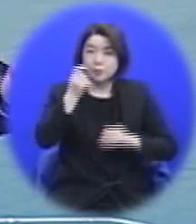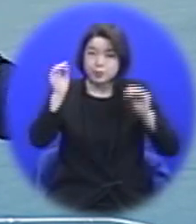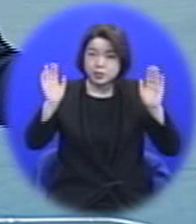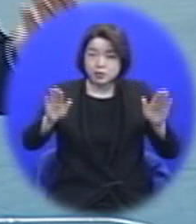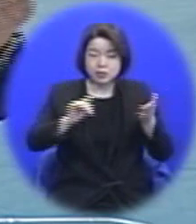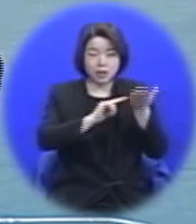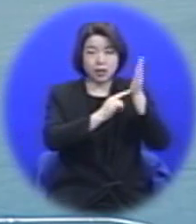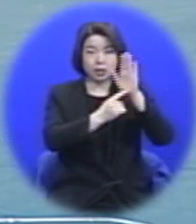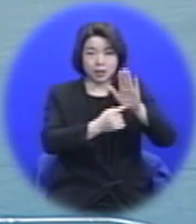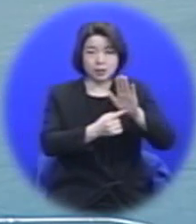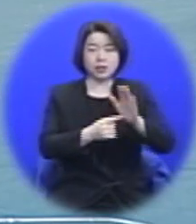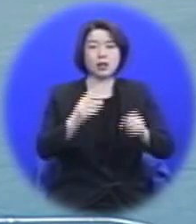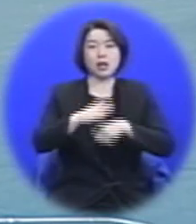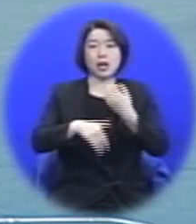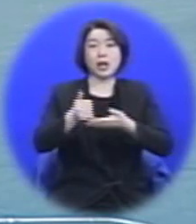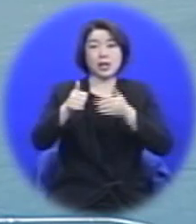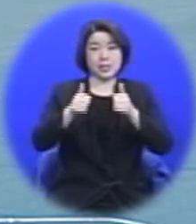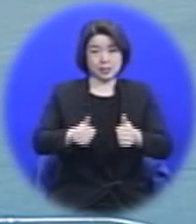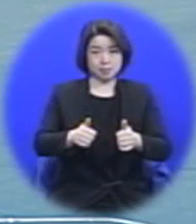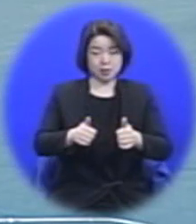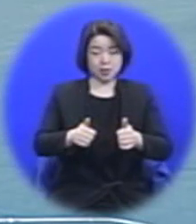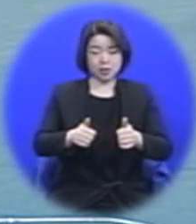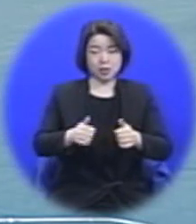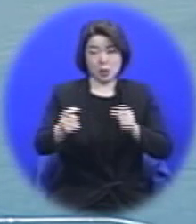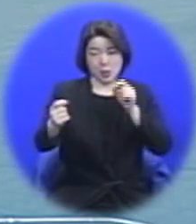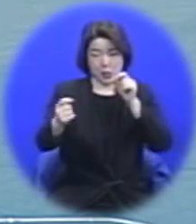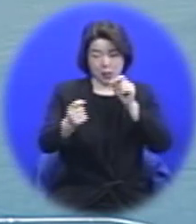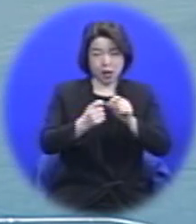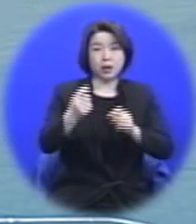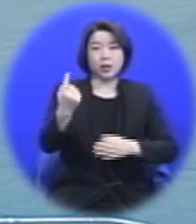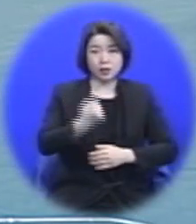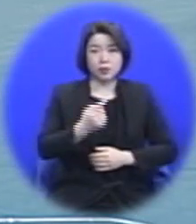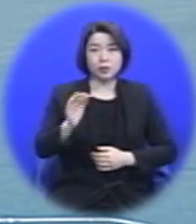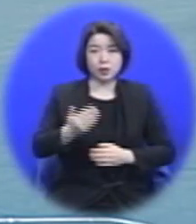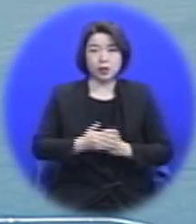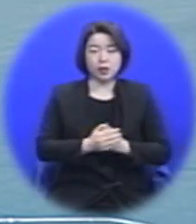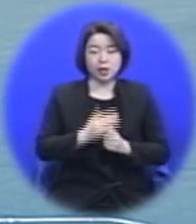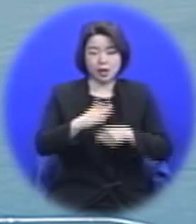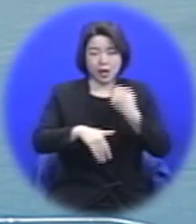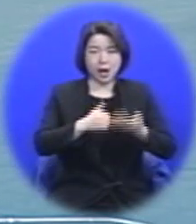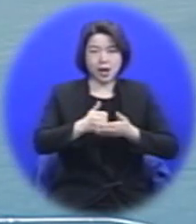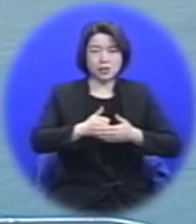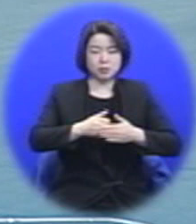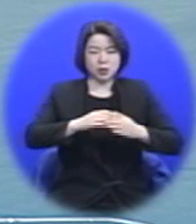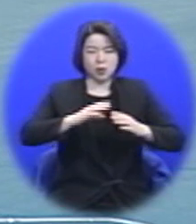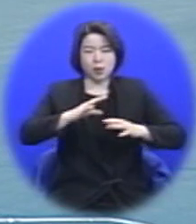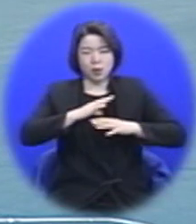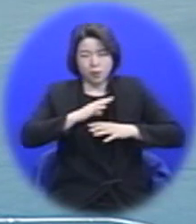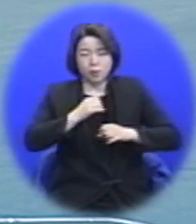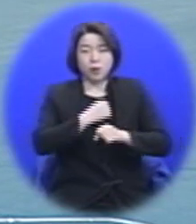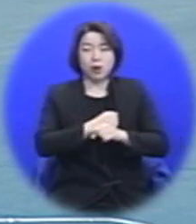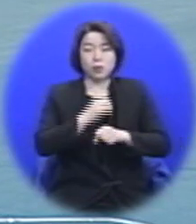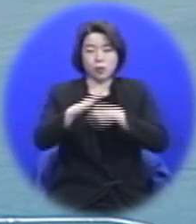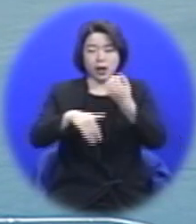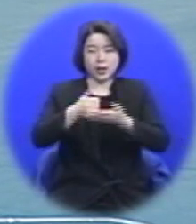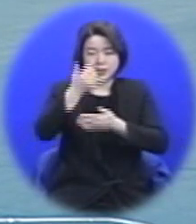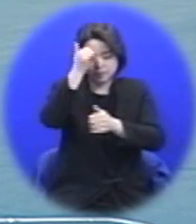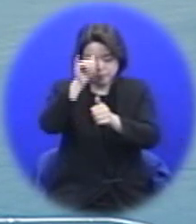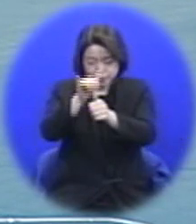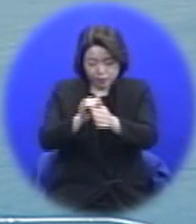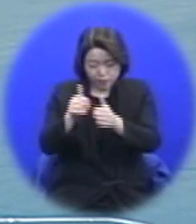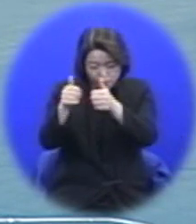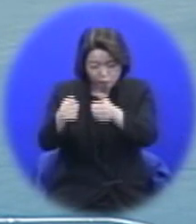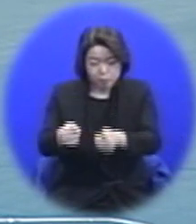나타나서 이제 하나님의 심판이 곧 임하게 되었으니 하나님을 두려워하고 그를 경배하라고